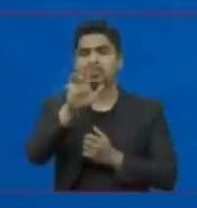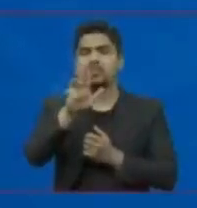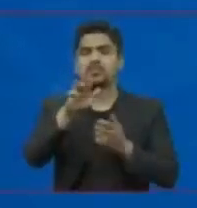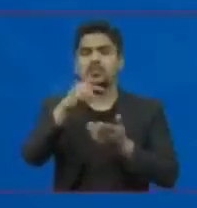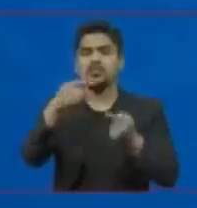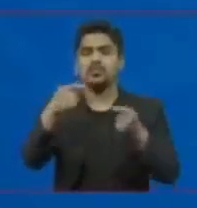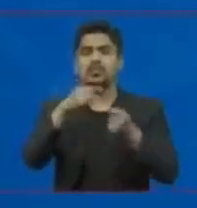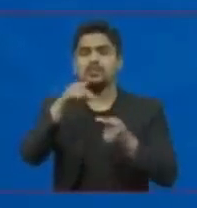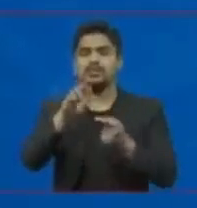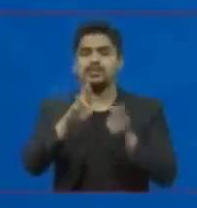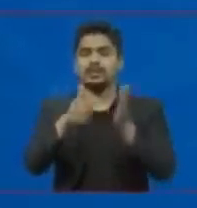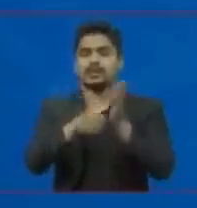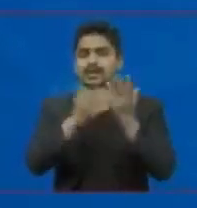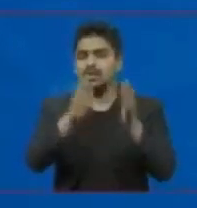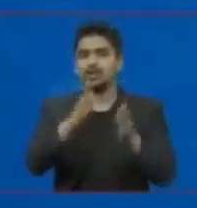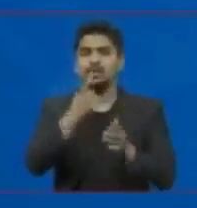मुक्त हुनेको संख्या